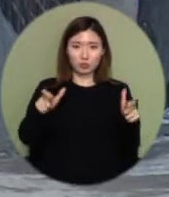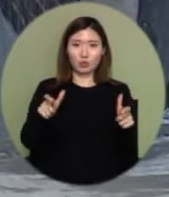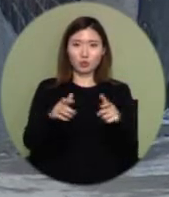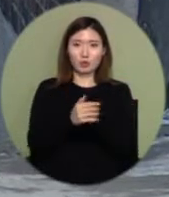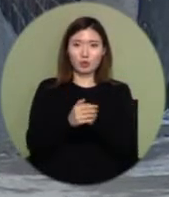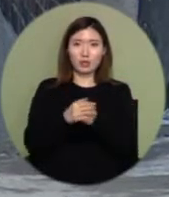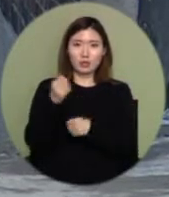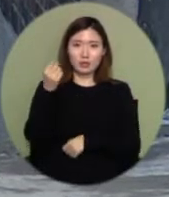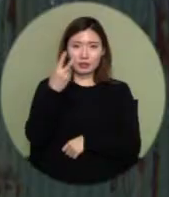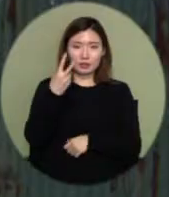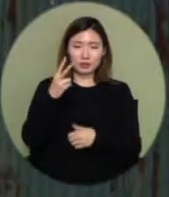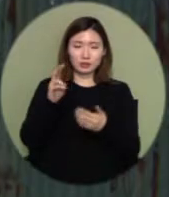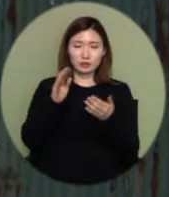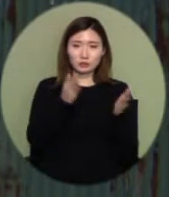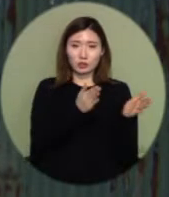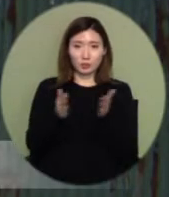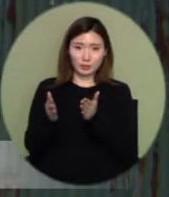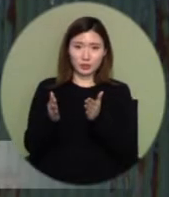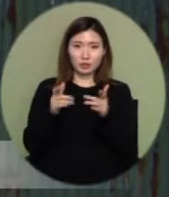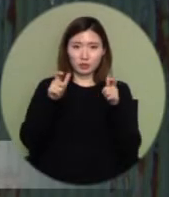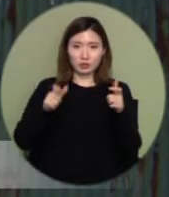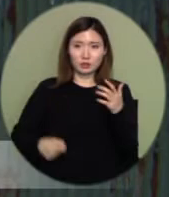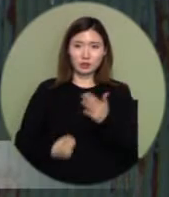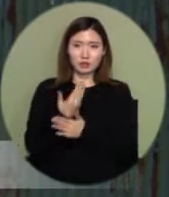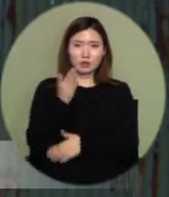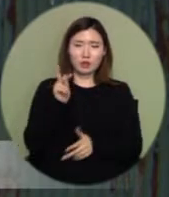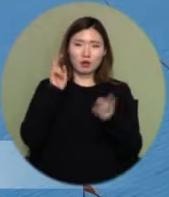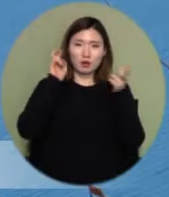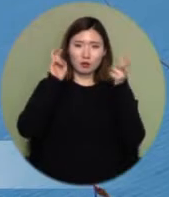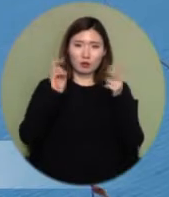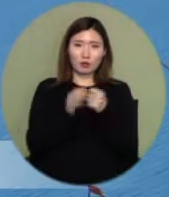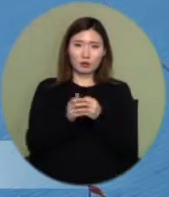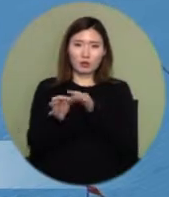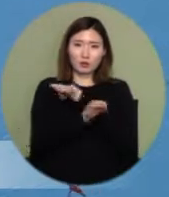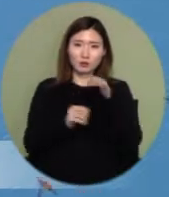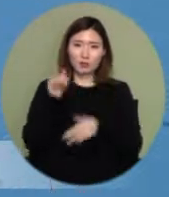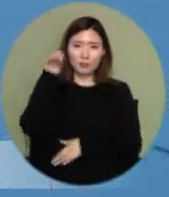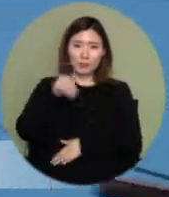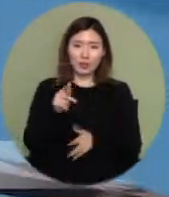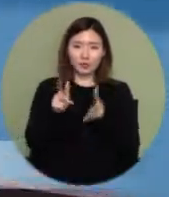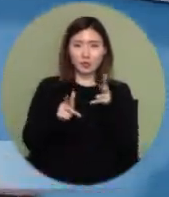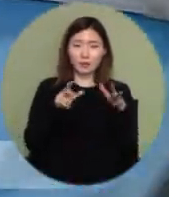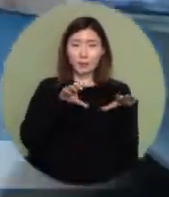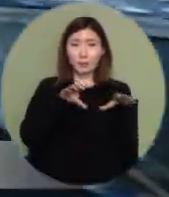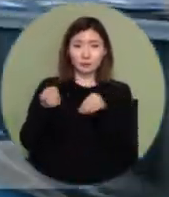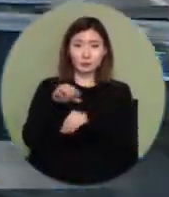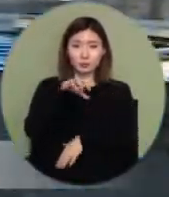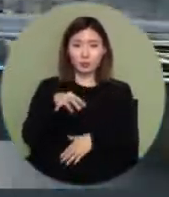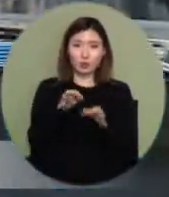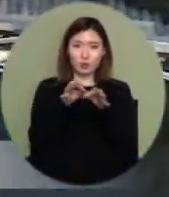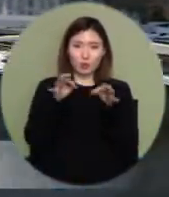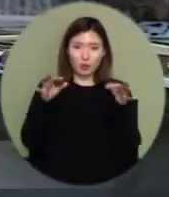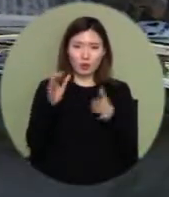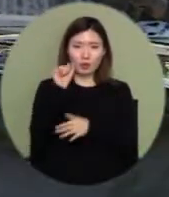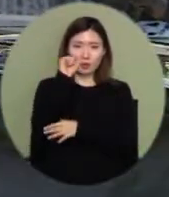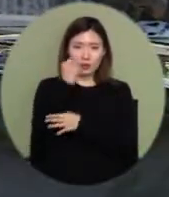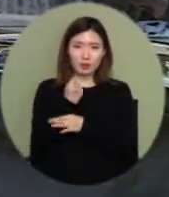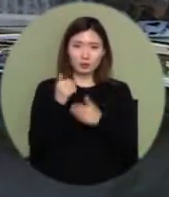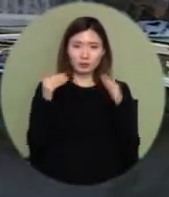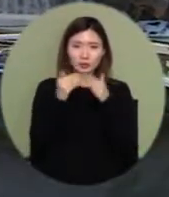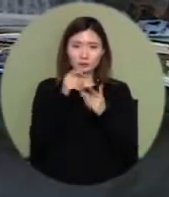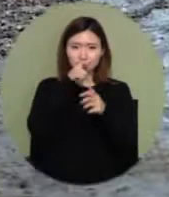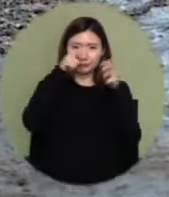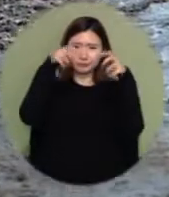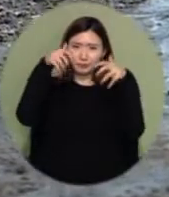정비구역으로 지정 됐지만 건설경기 불황으로 사업이 멈춰버린 곳입니다 수십년 된 낡은 집에 비가